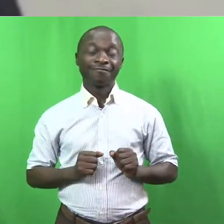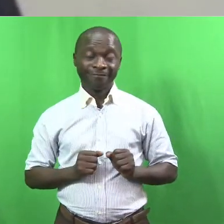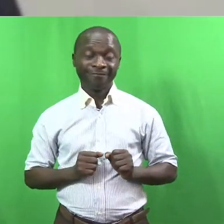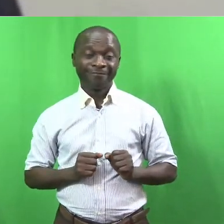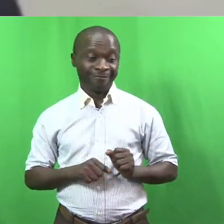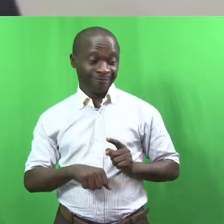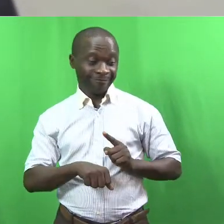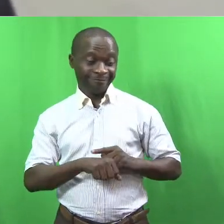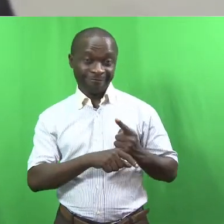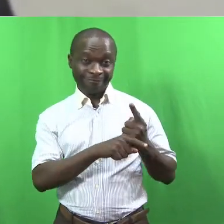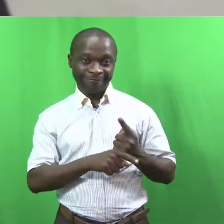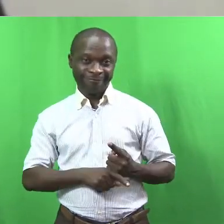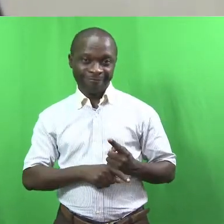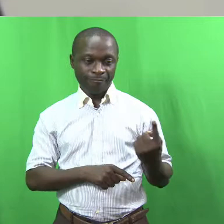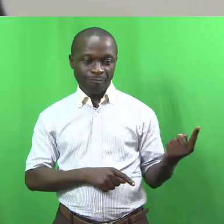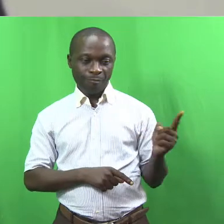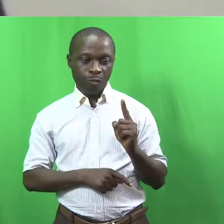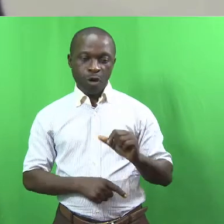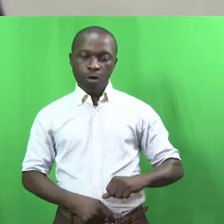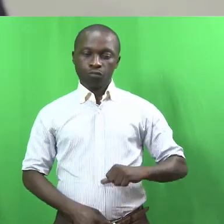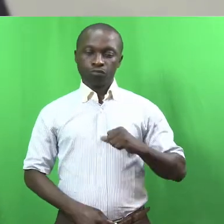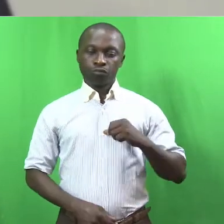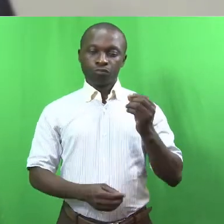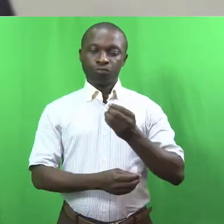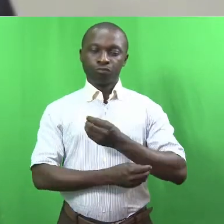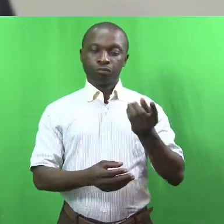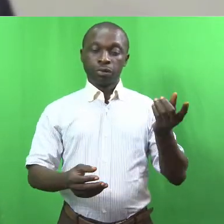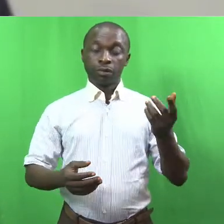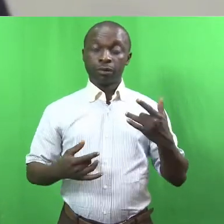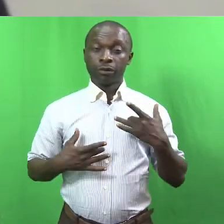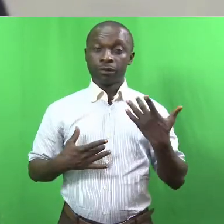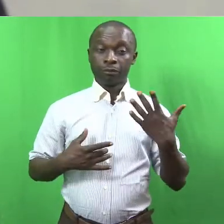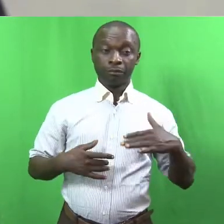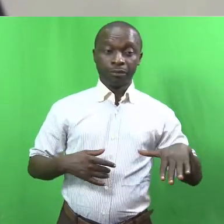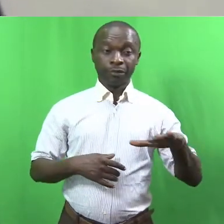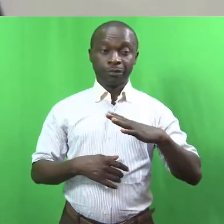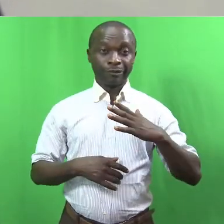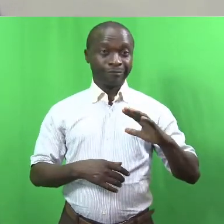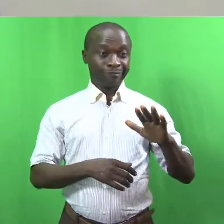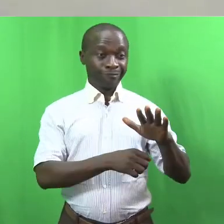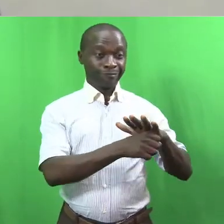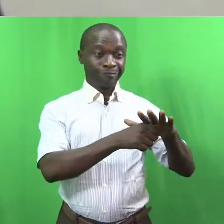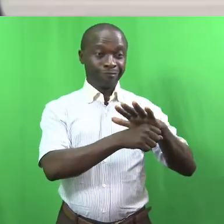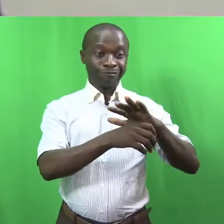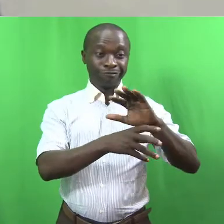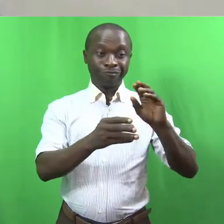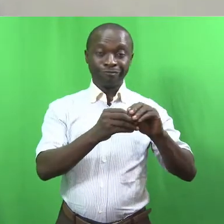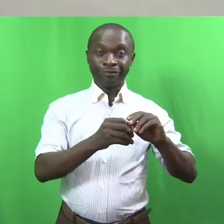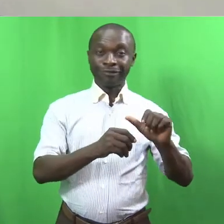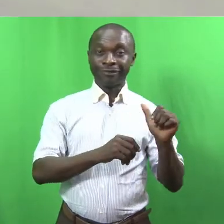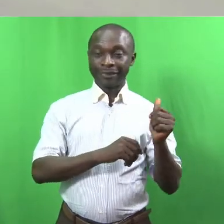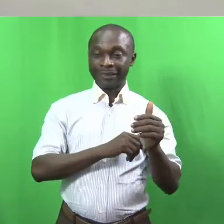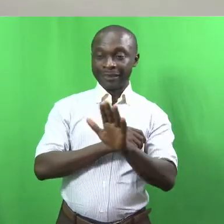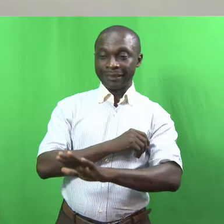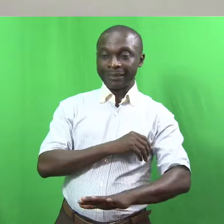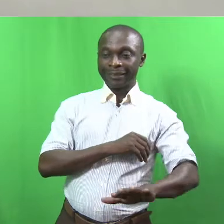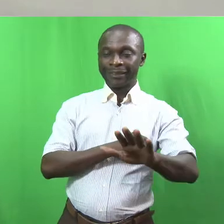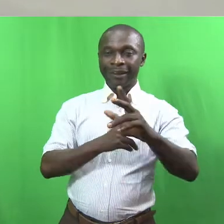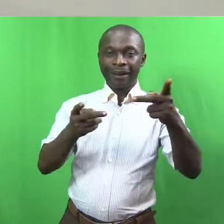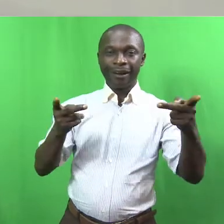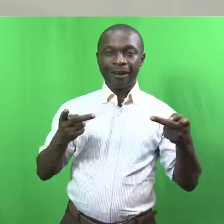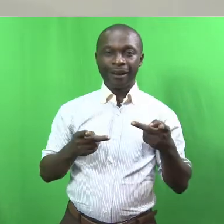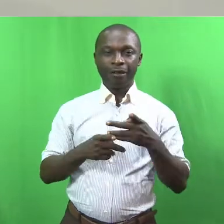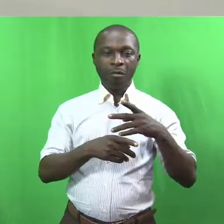territoriale peut dire avec certitude que l'élection des conseils régionaux s'est déroulée dans la sérénité,